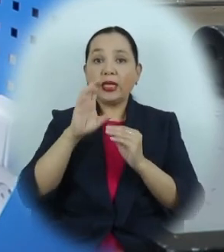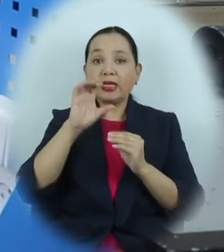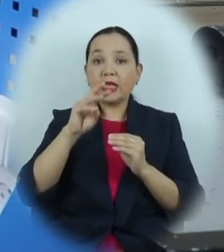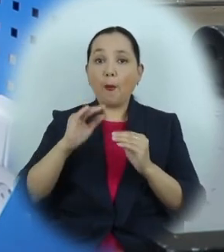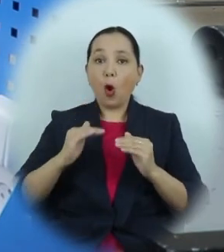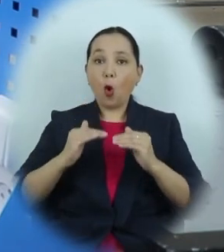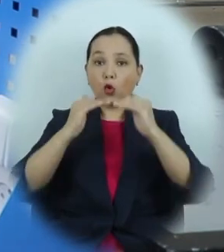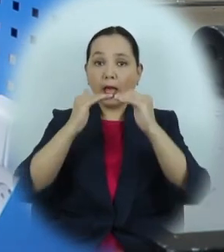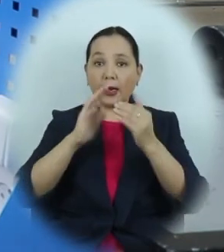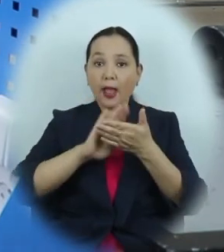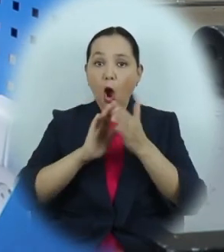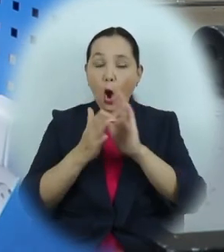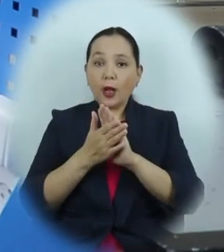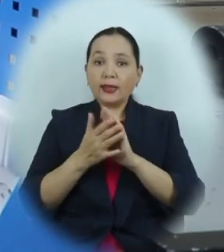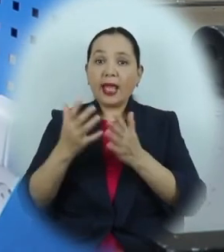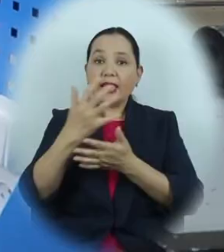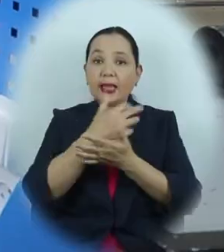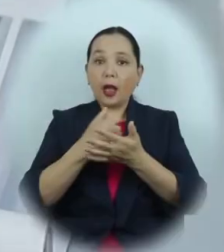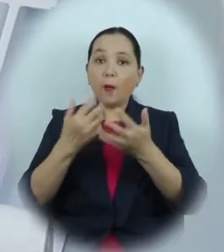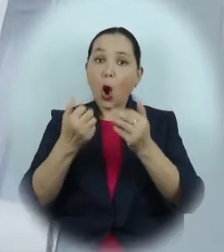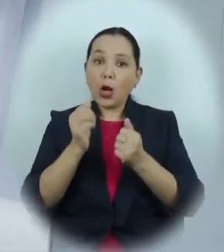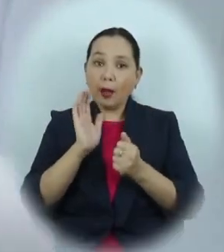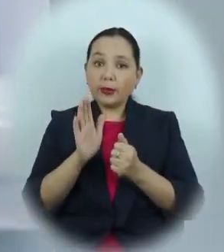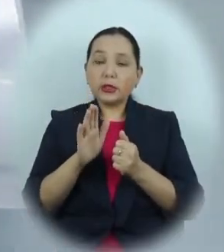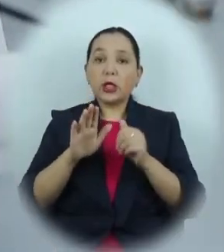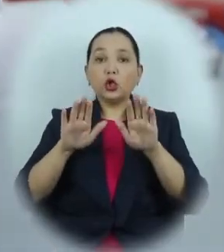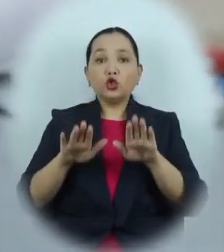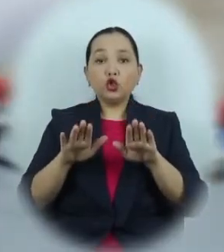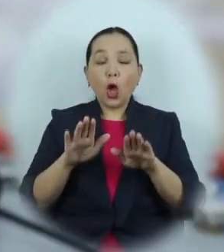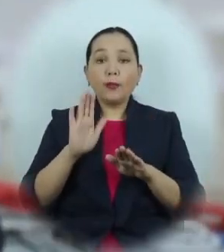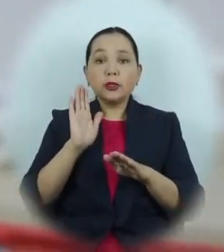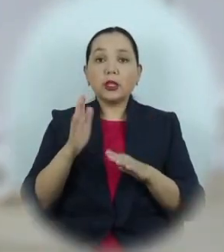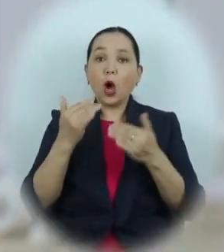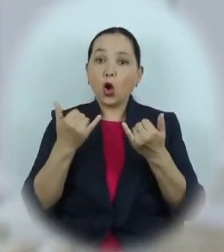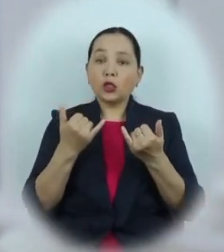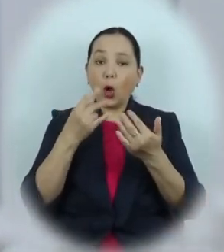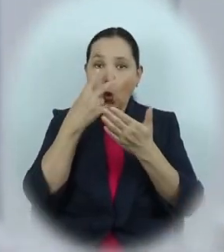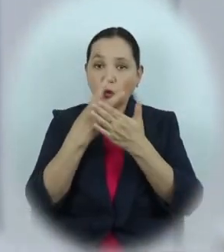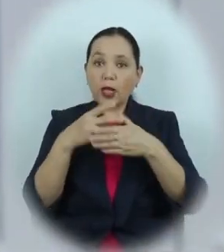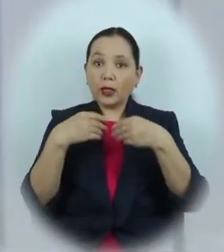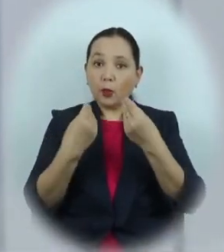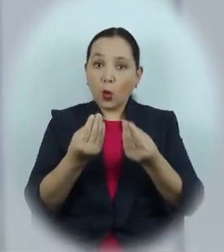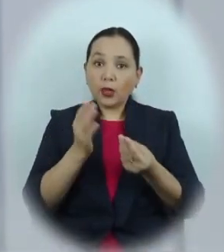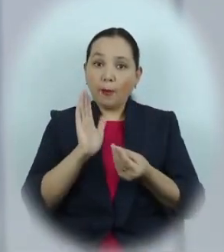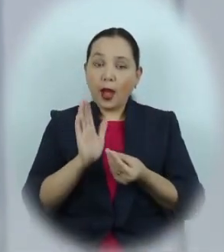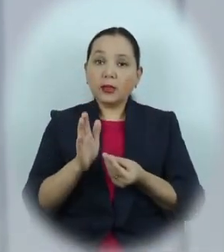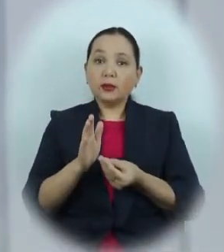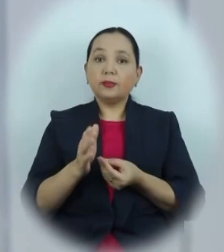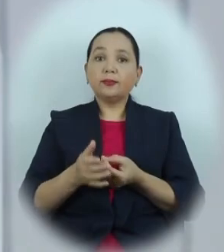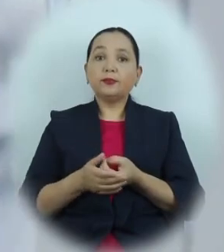santimetr ko'tarilgan holatda yig'ib olamiz. Bu joyimizda hozir buni ko'rsatib o'taman.